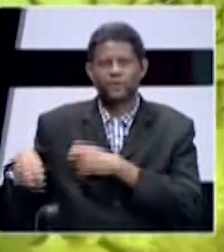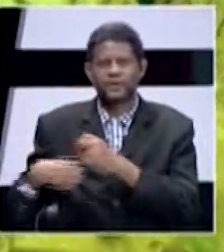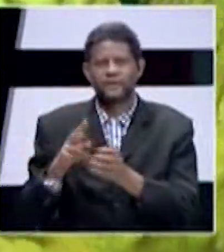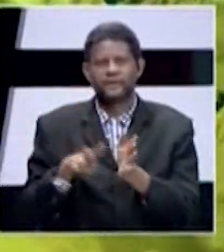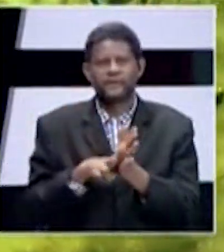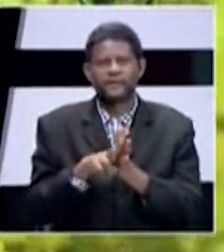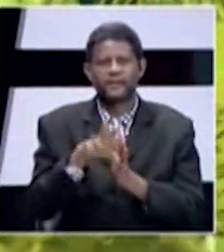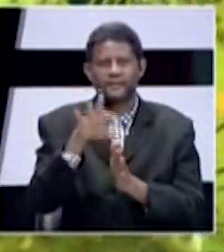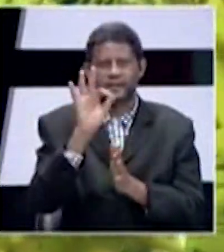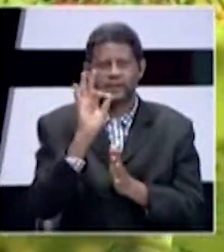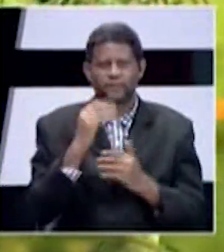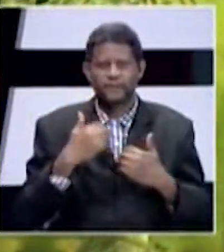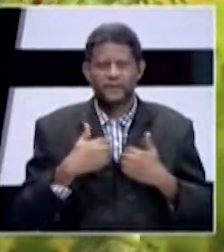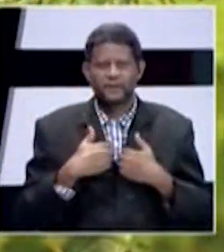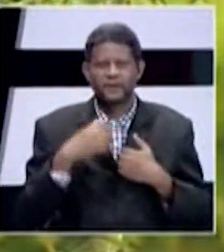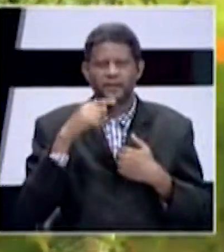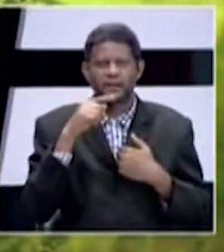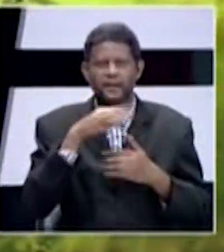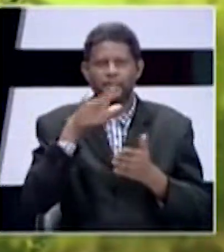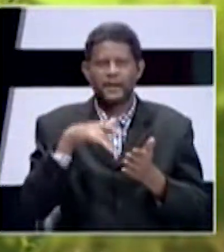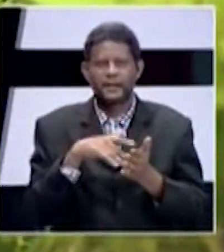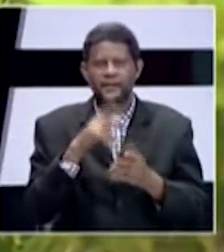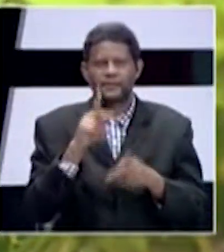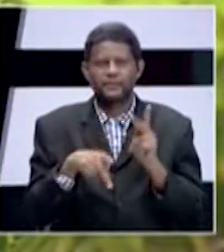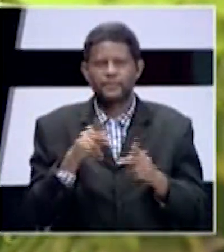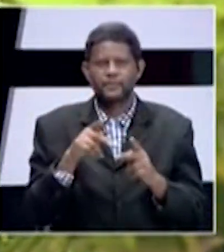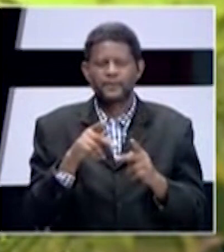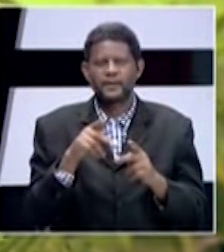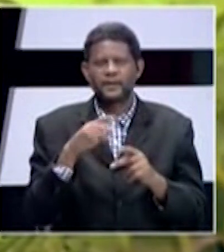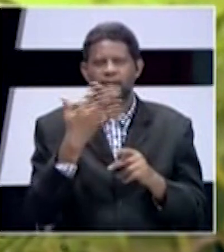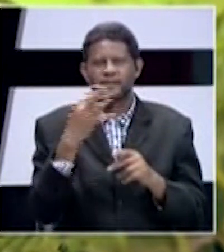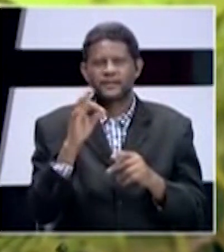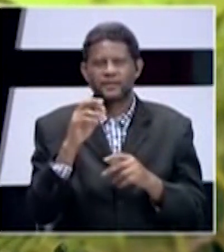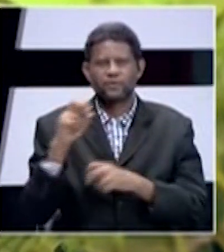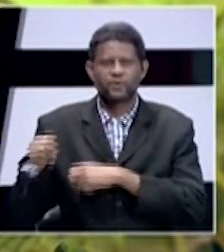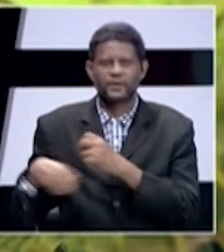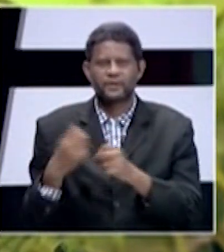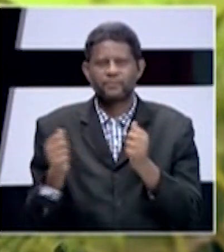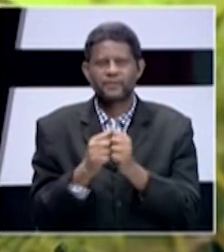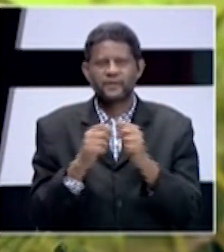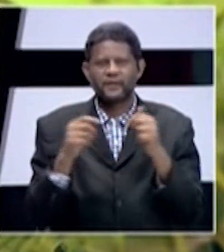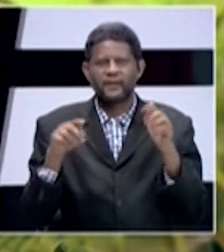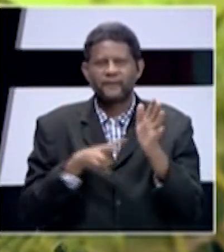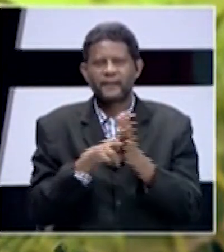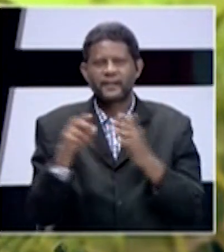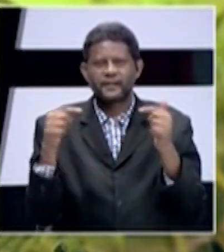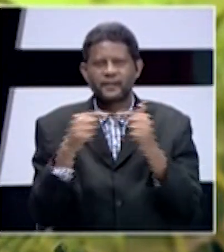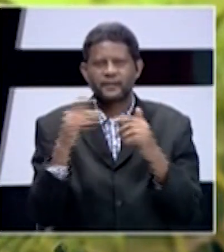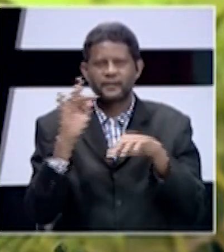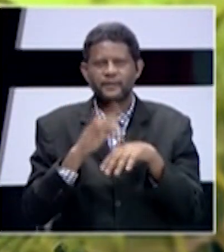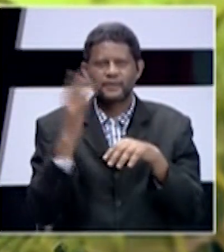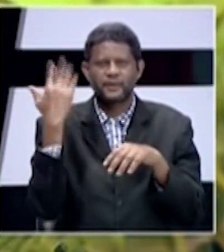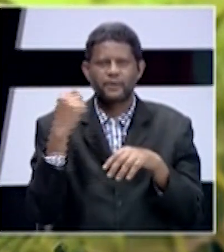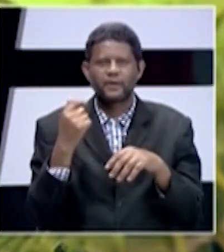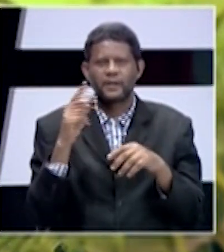ቫይረስ ኮሮና ተረኪቦም ኣሎም። ካብ ማሕበረሰብ 19 ወገናት ምስ ቫይረስ ኮሮና ዘለዎ ሰብ ርክብ ዝነበሮም